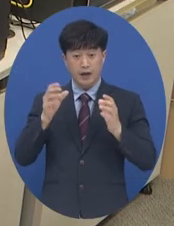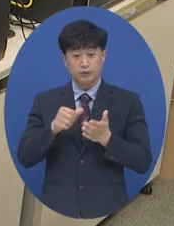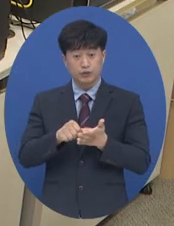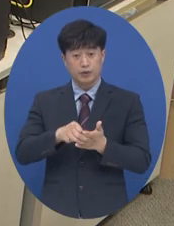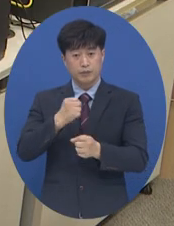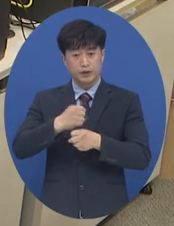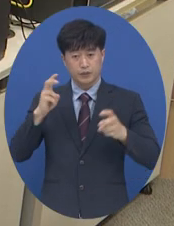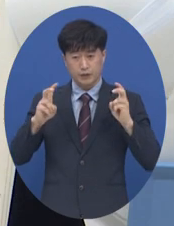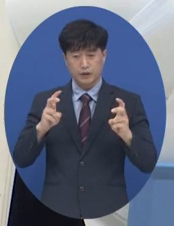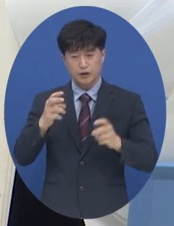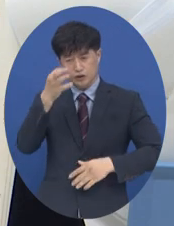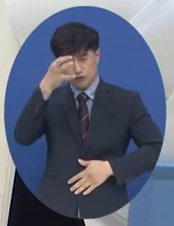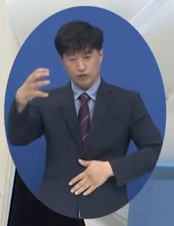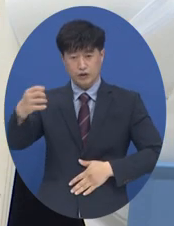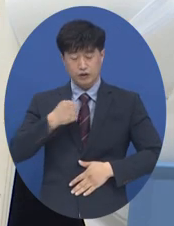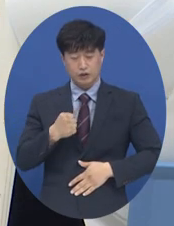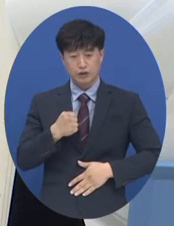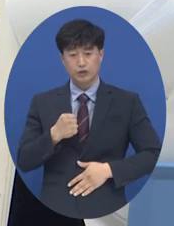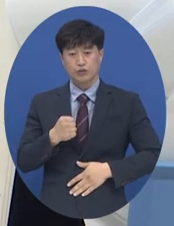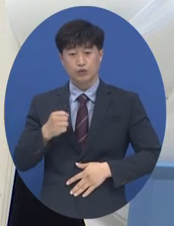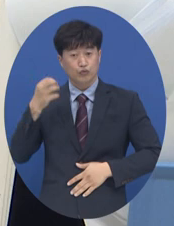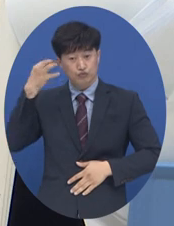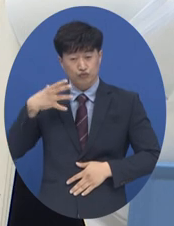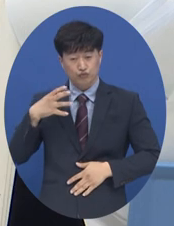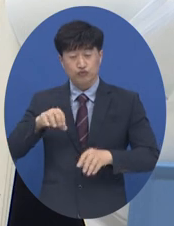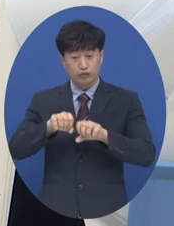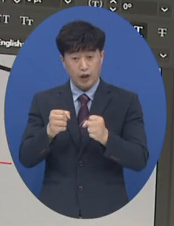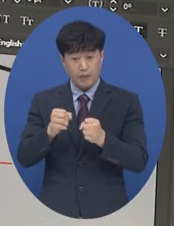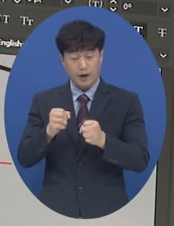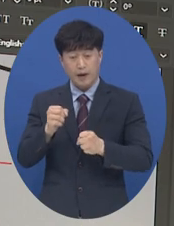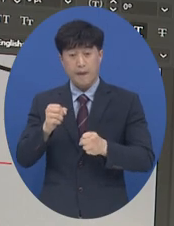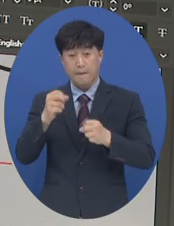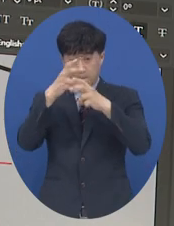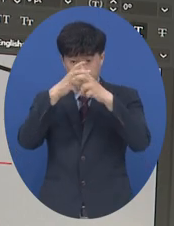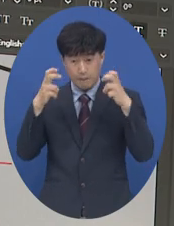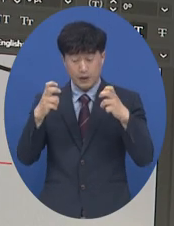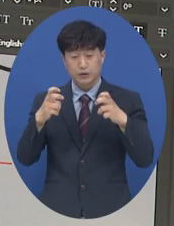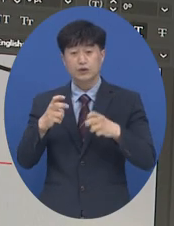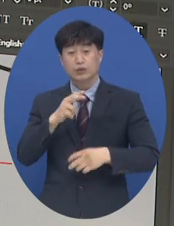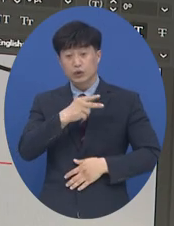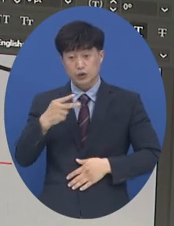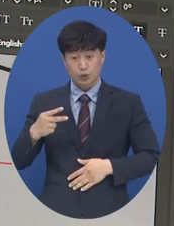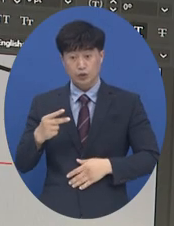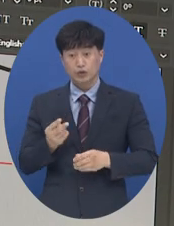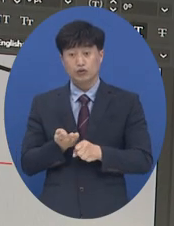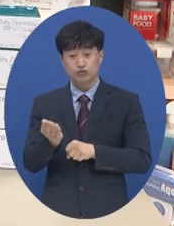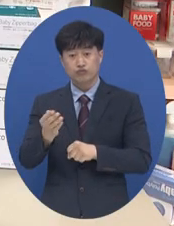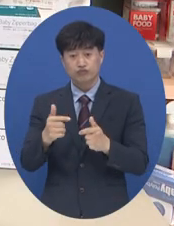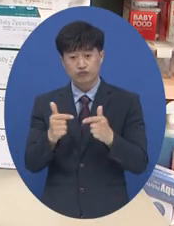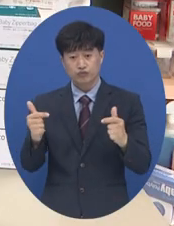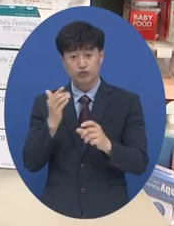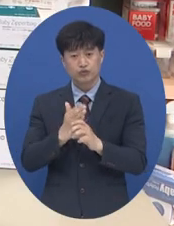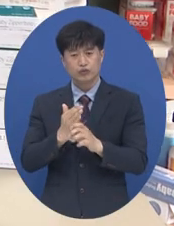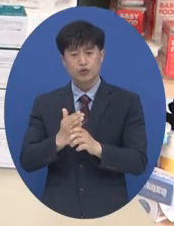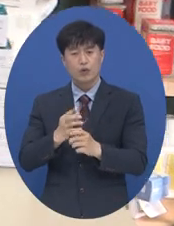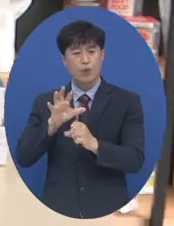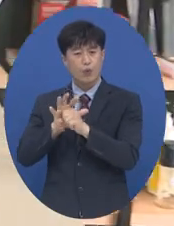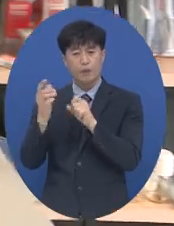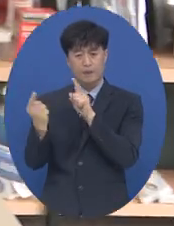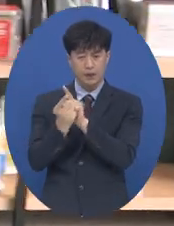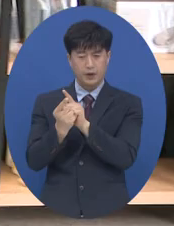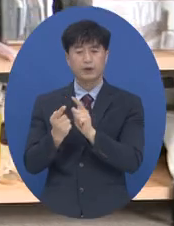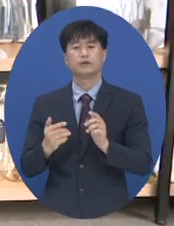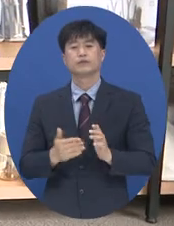육아용품을 만드는 이 기업은 기술력을 바탕으로 중국과 대만, 멕시코, 인도네시아 등지로 수출을 늘리던 차에 코로나19 직격탄을